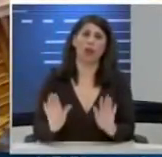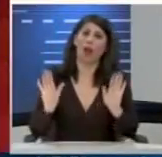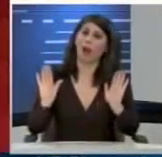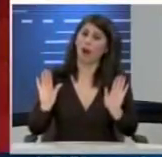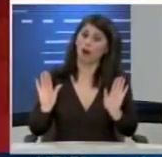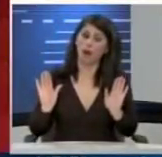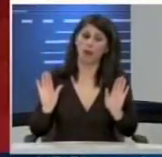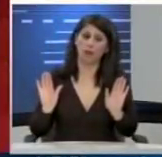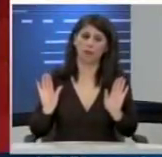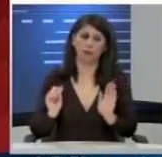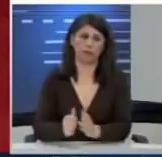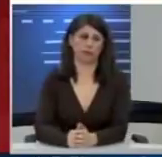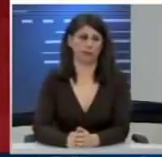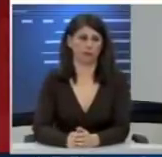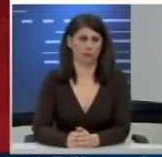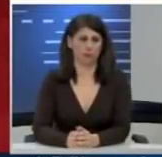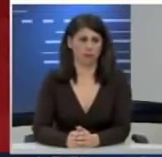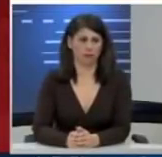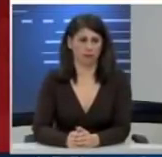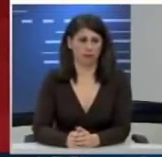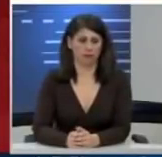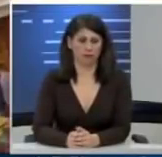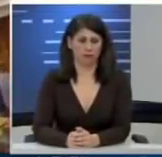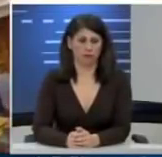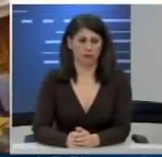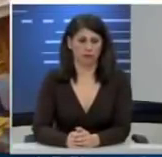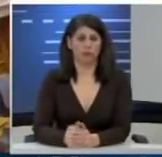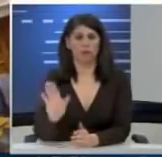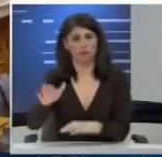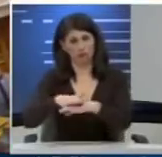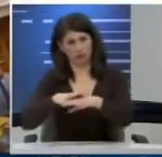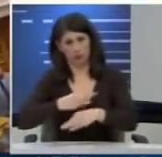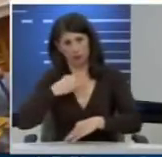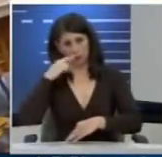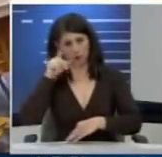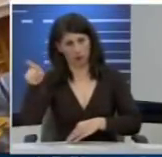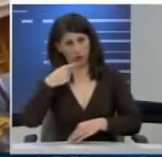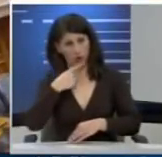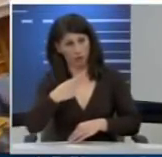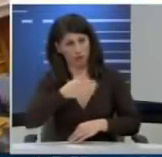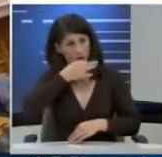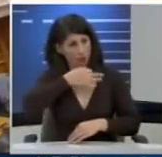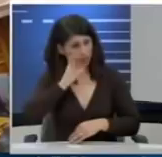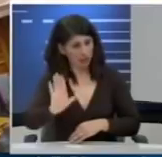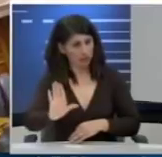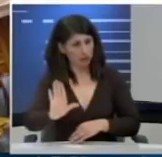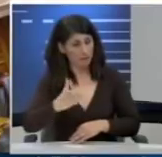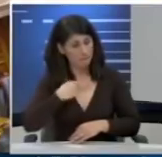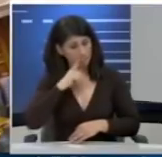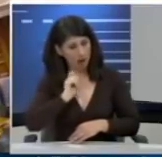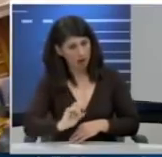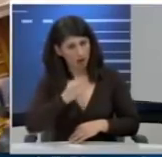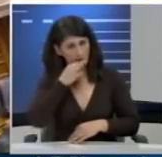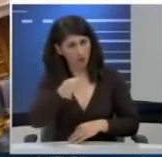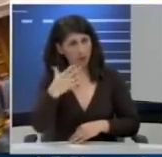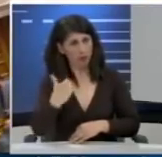Όμως... Κυρία Βούλτεψη, μην το ξαναπείτε. Με συγχωρείτε, κύριε Πρωθυπουργέ. Με συγχωρείτε. Το είπατε και στην ομιλία σας. Με αναγκάζετε να